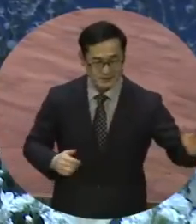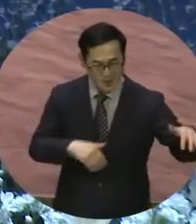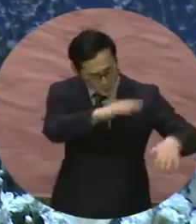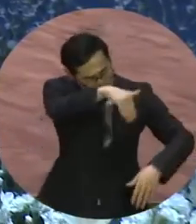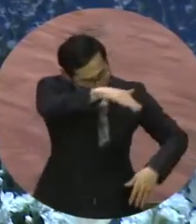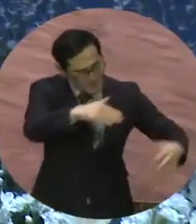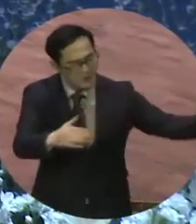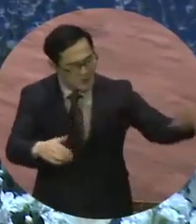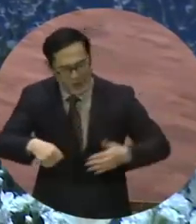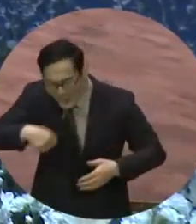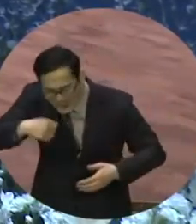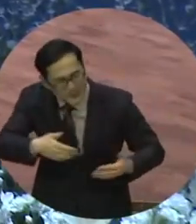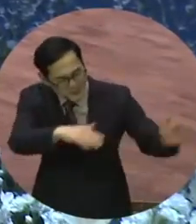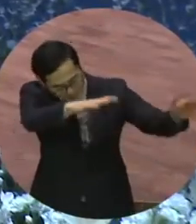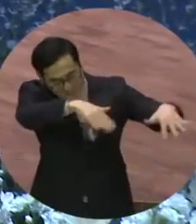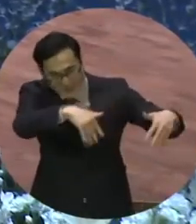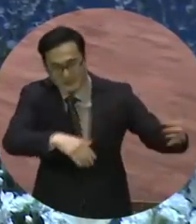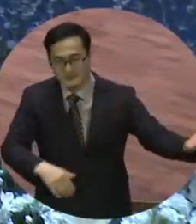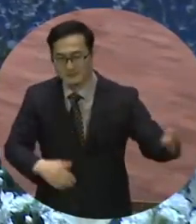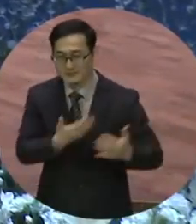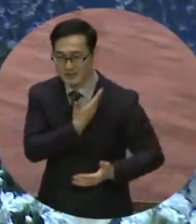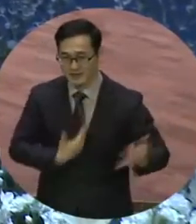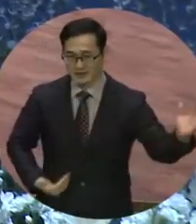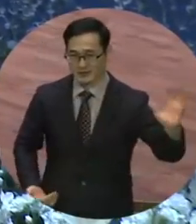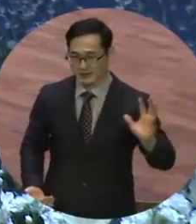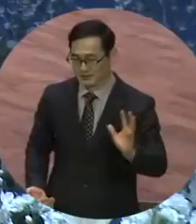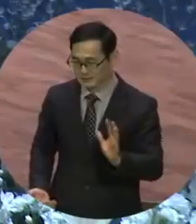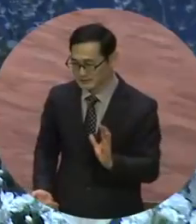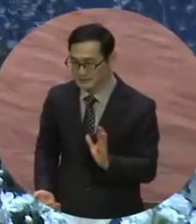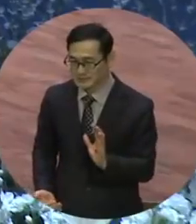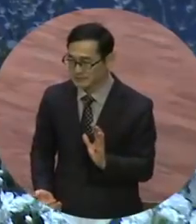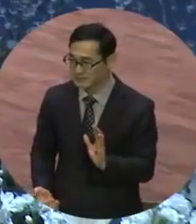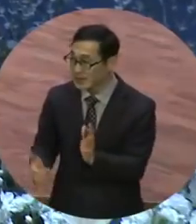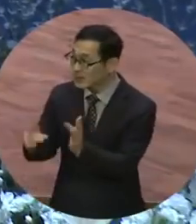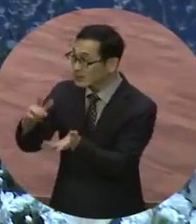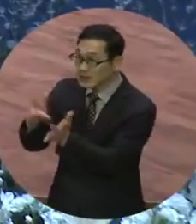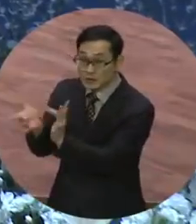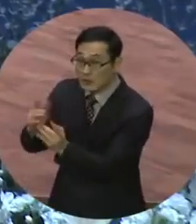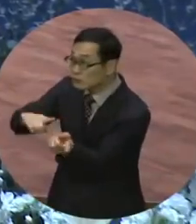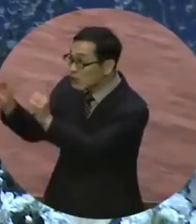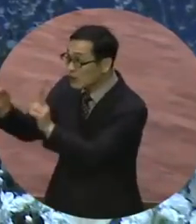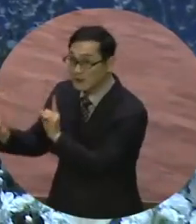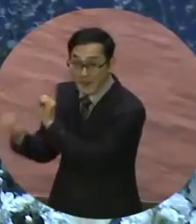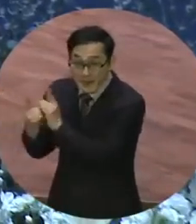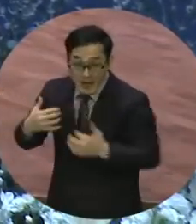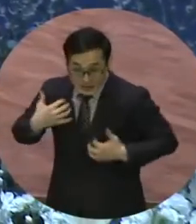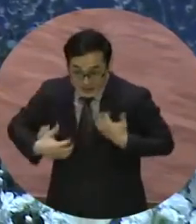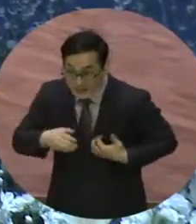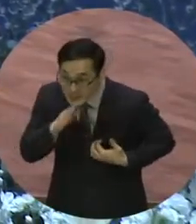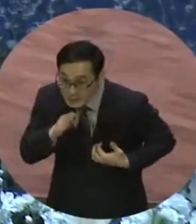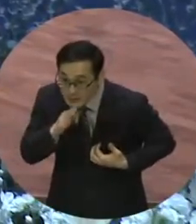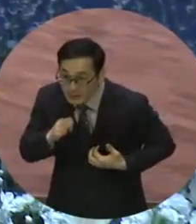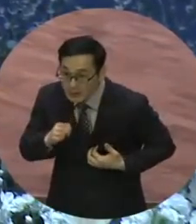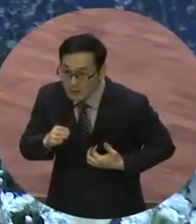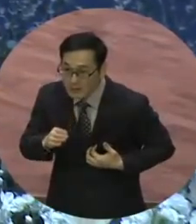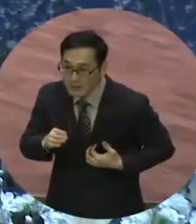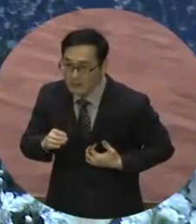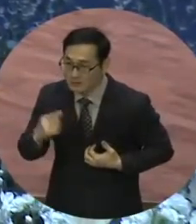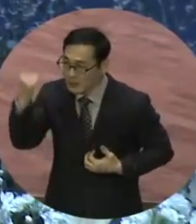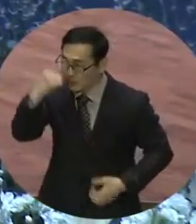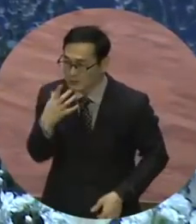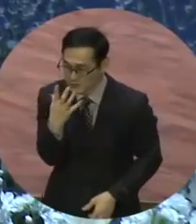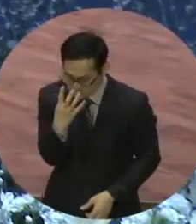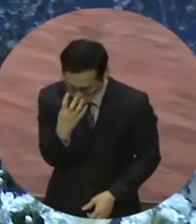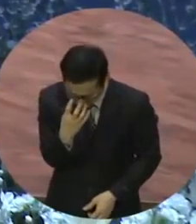보면 아니 부활하신 예수님을 만난 제자들의 얼굴이 아니요. 그 감격 기쁨이 하나도